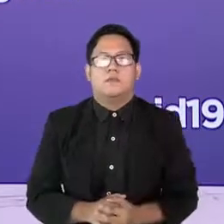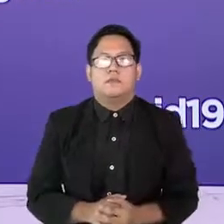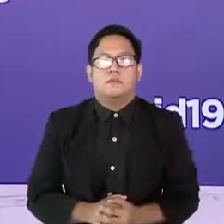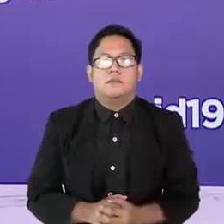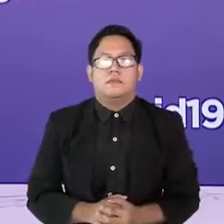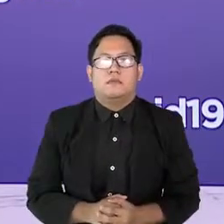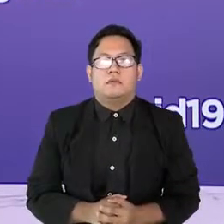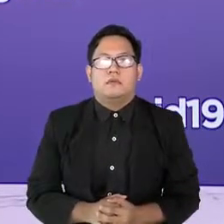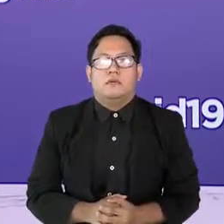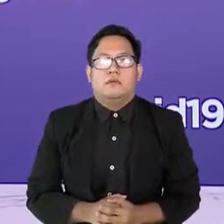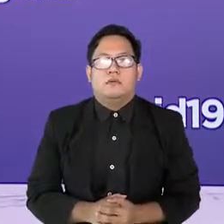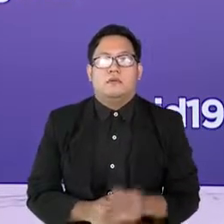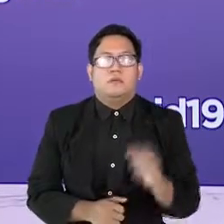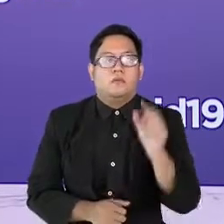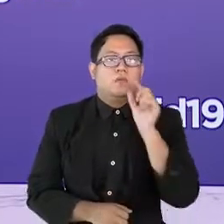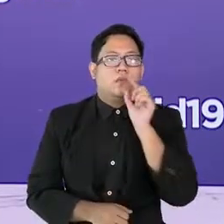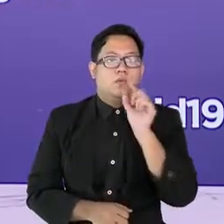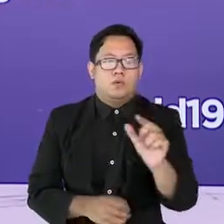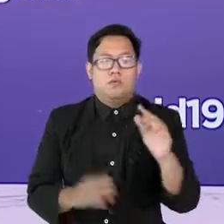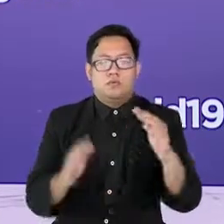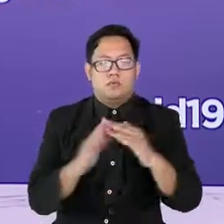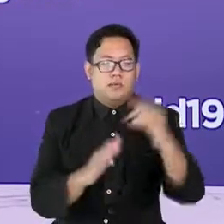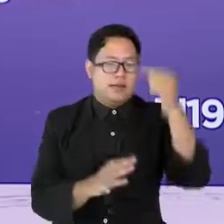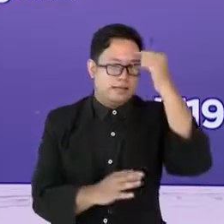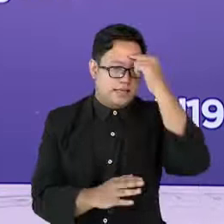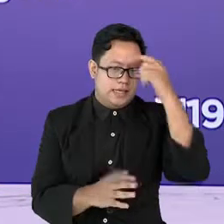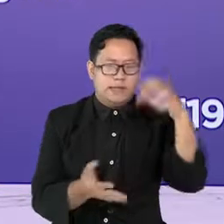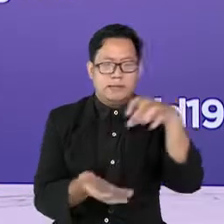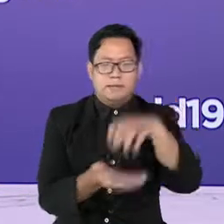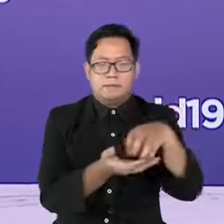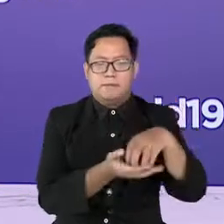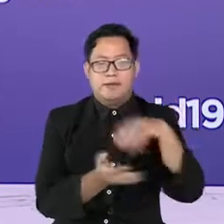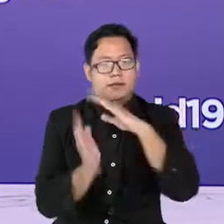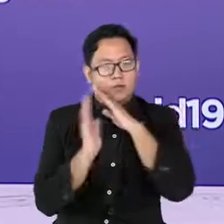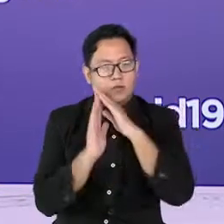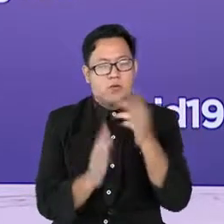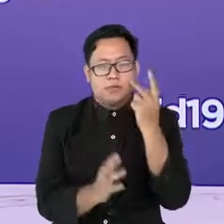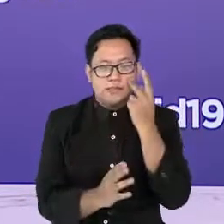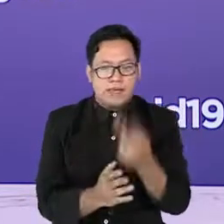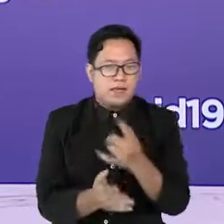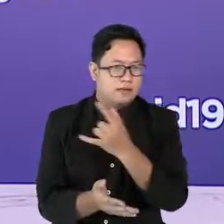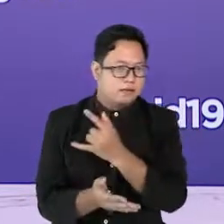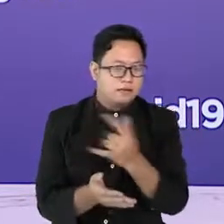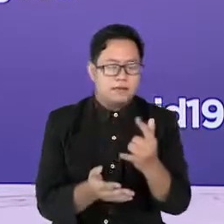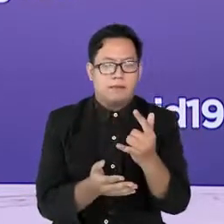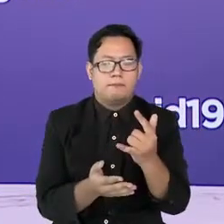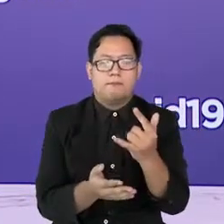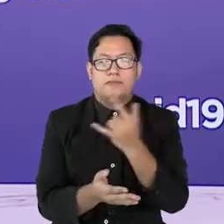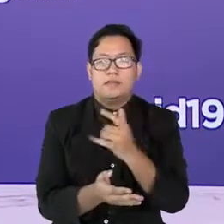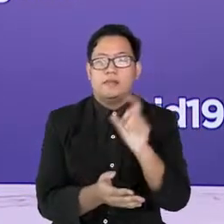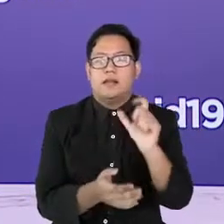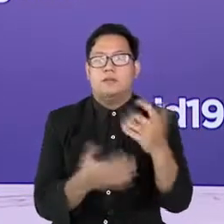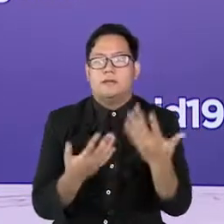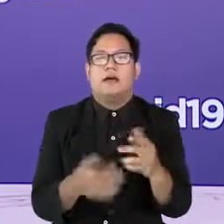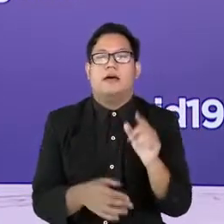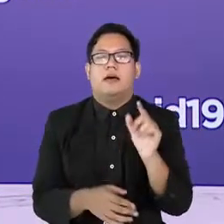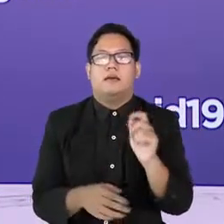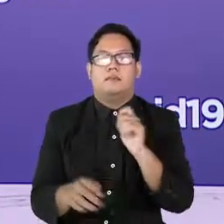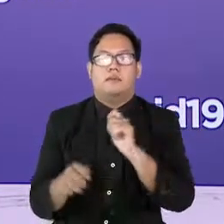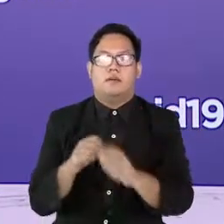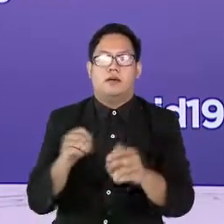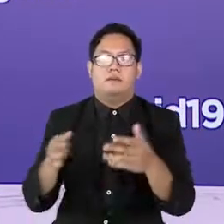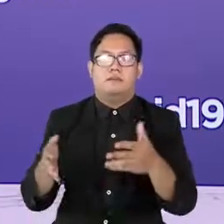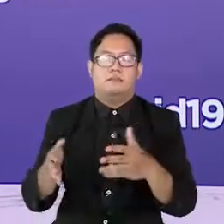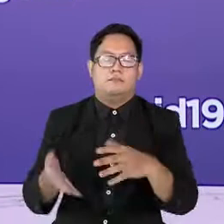angka keterisian tempat tidur di rumah sakit atau bor maka dilakukan melalui pengadaan lokasi isolasi